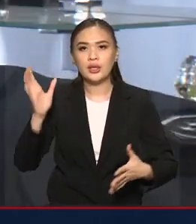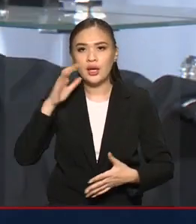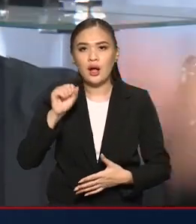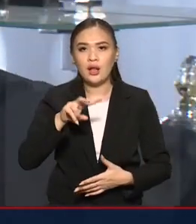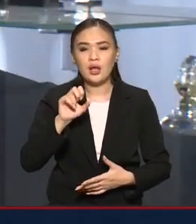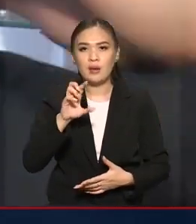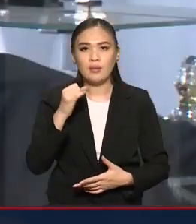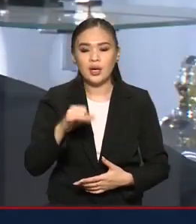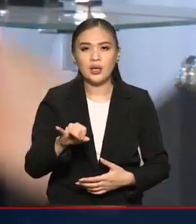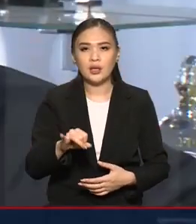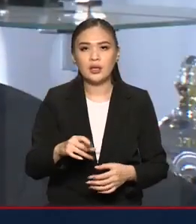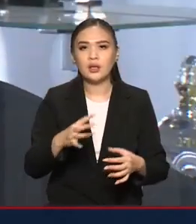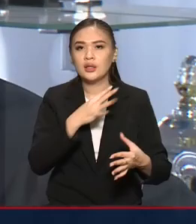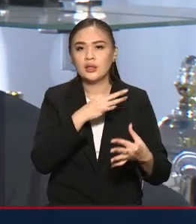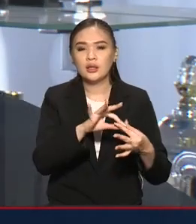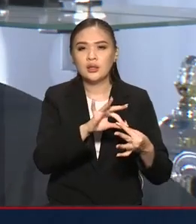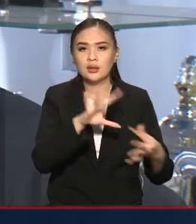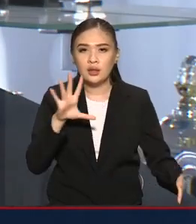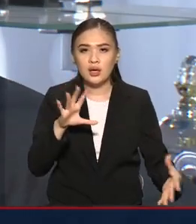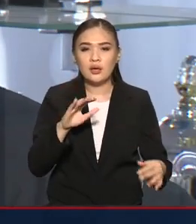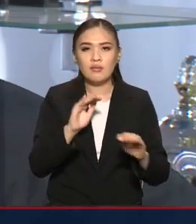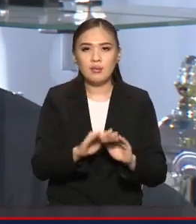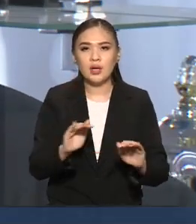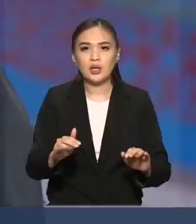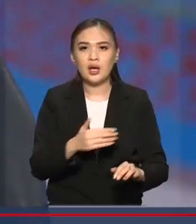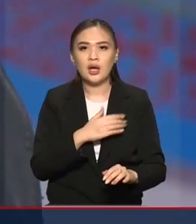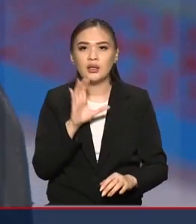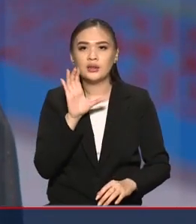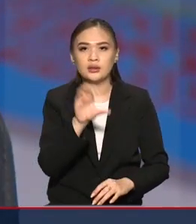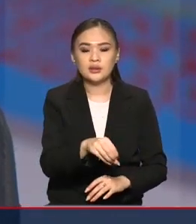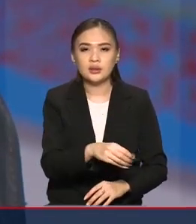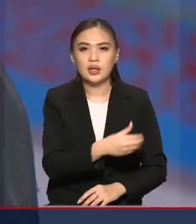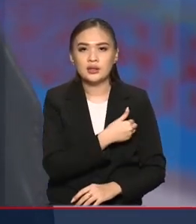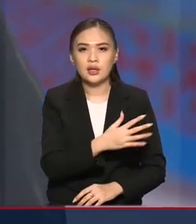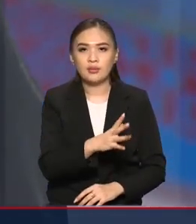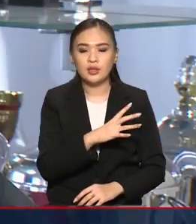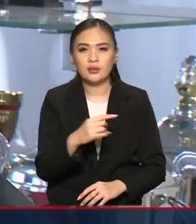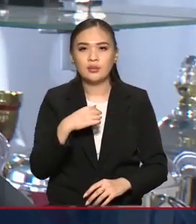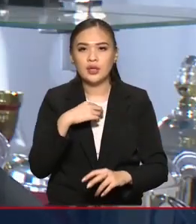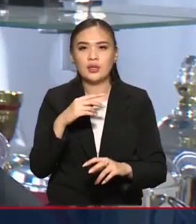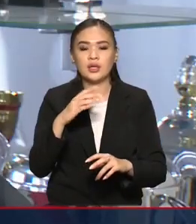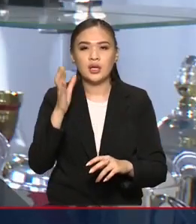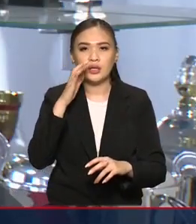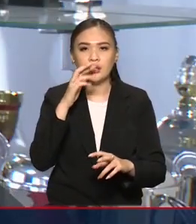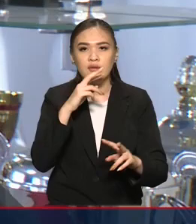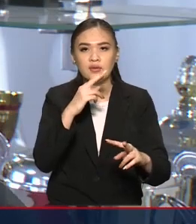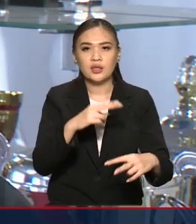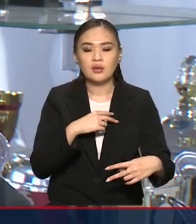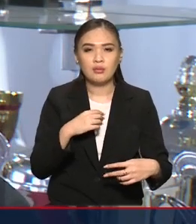кеткен, жүгіріп бара жатыр да. Кішкентай балаларды қауайын деп жатыр да. Алабай итті өз назарым аударып, балаларды